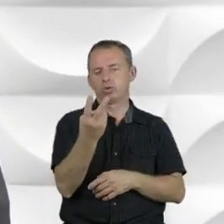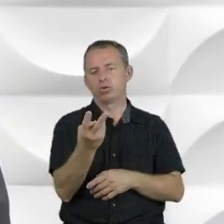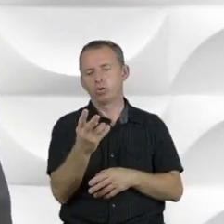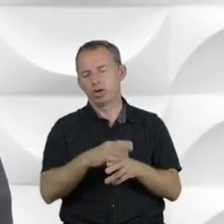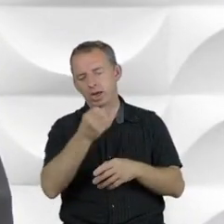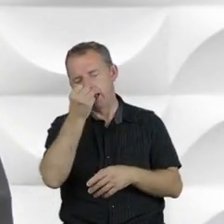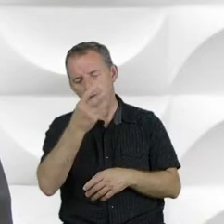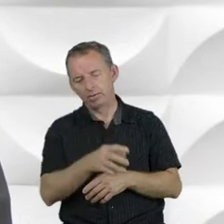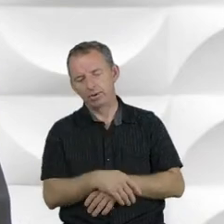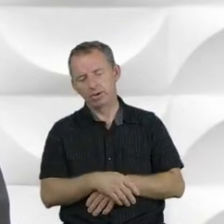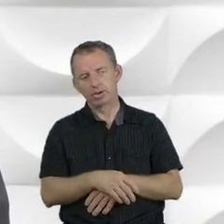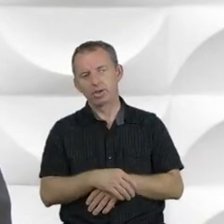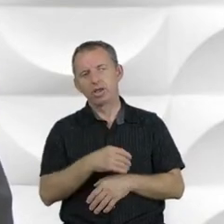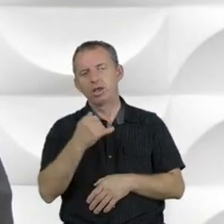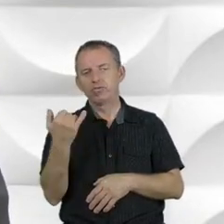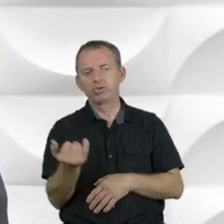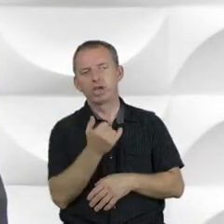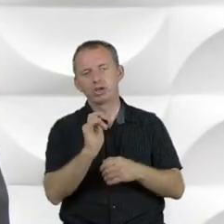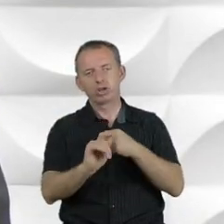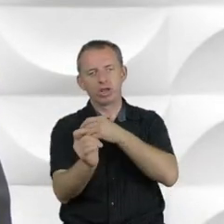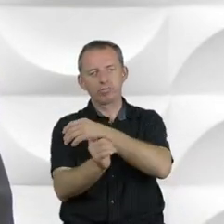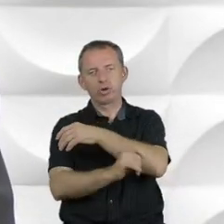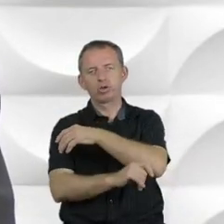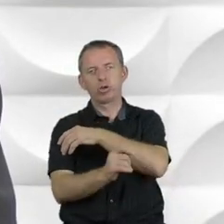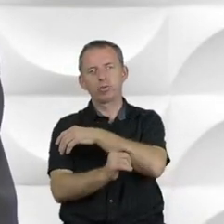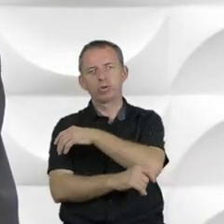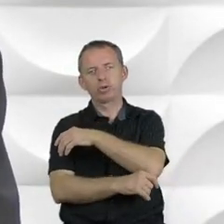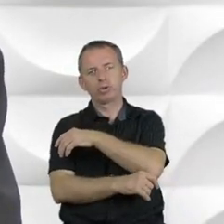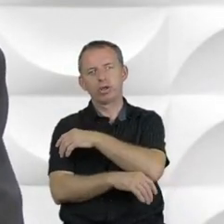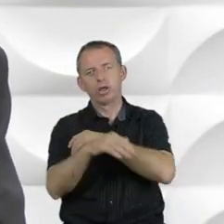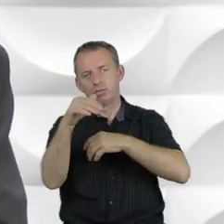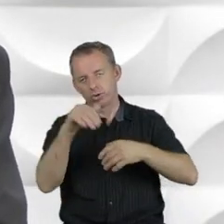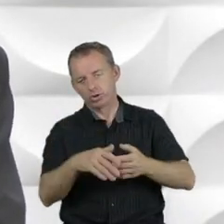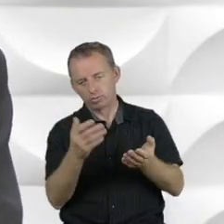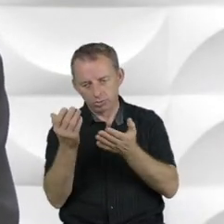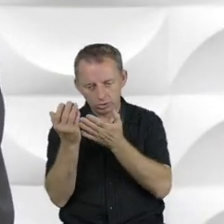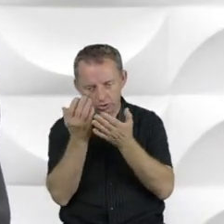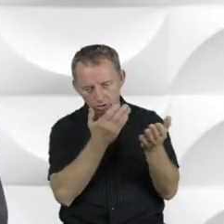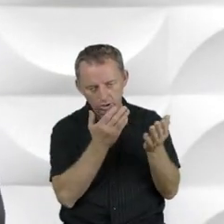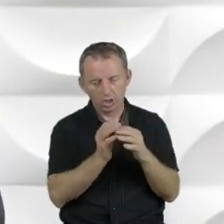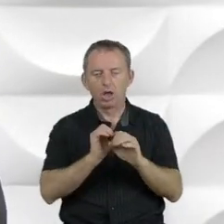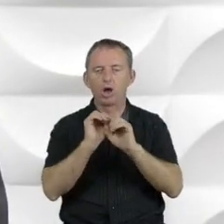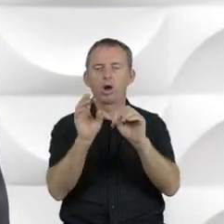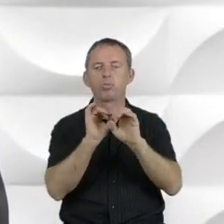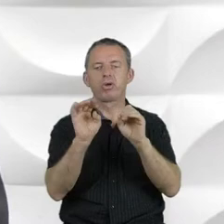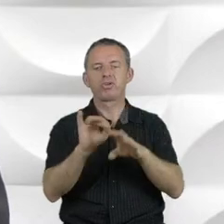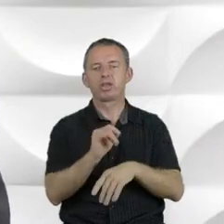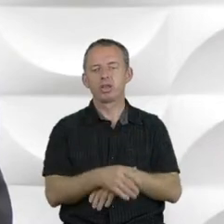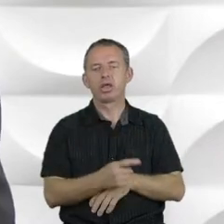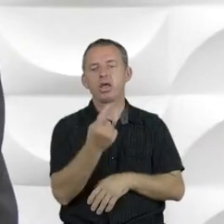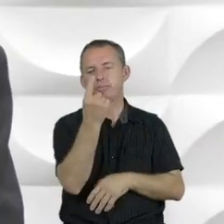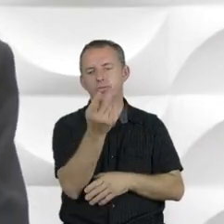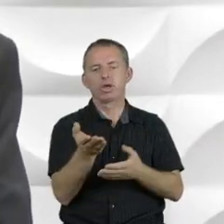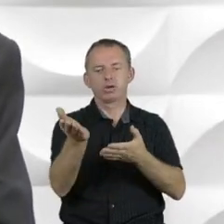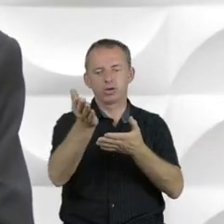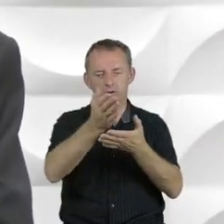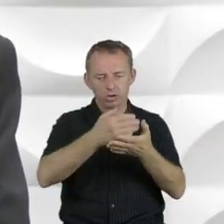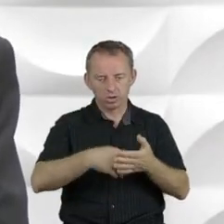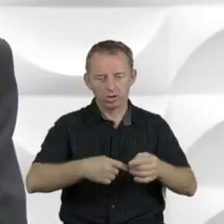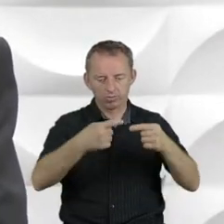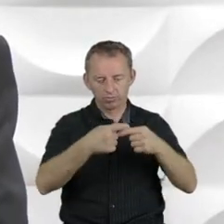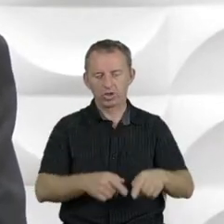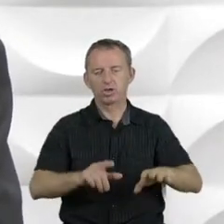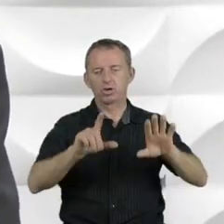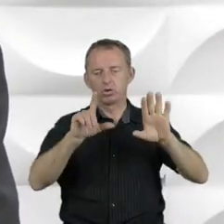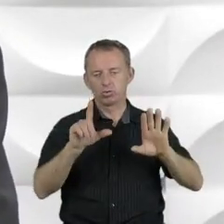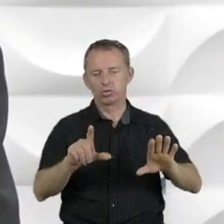hańbę i wieczne potępienie. To możemy przeczytać w Apokalipsie w 1 rozdziale wierszu 7